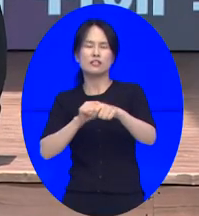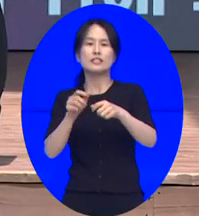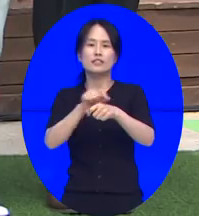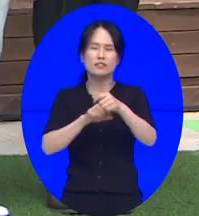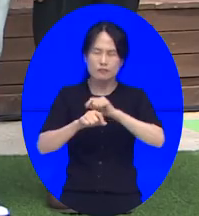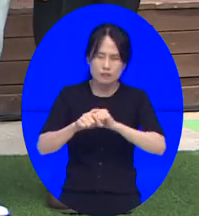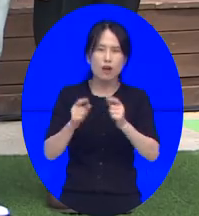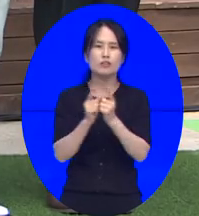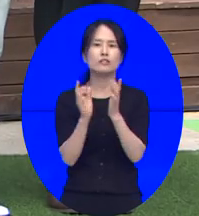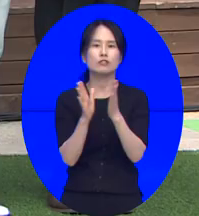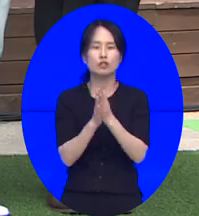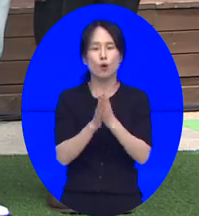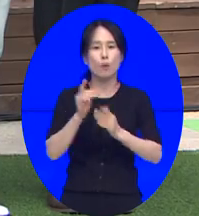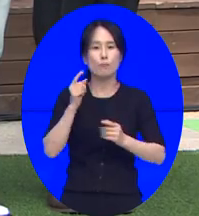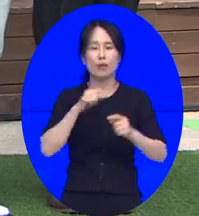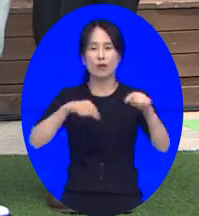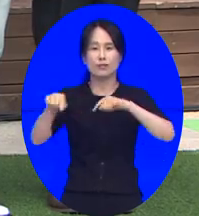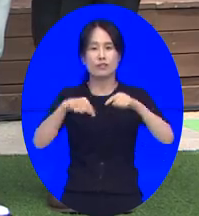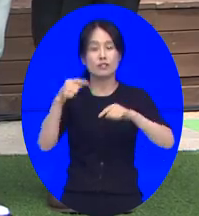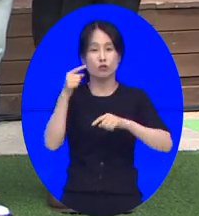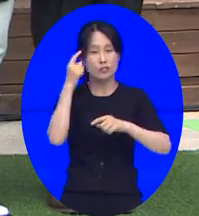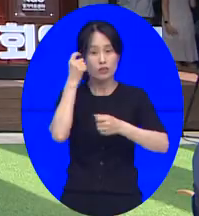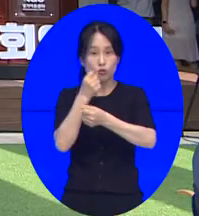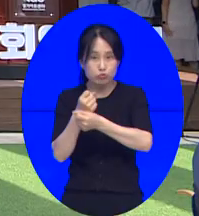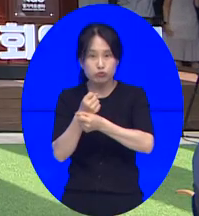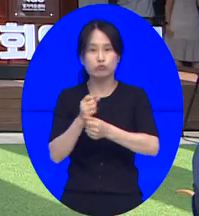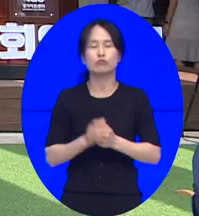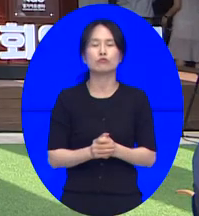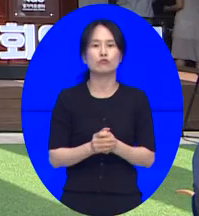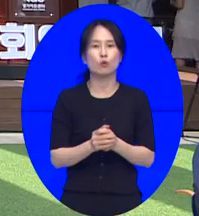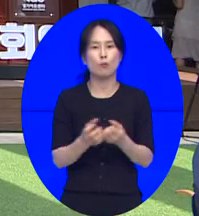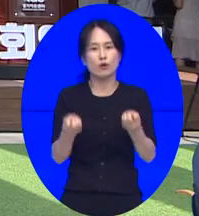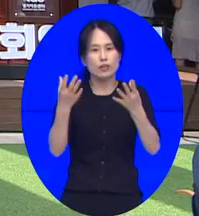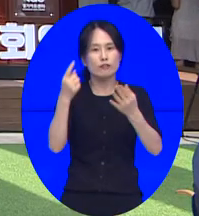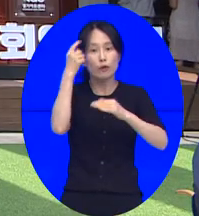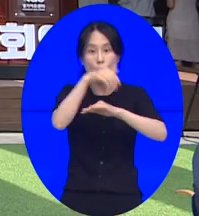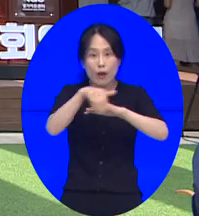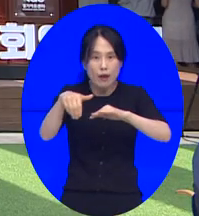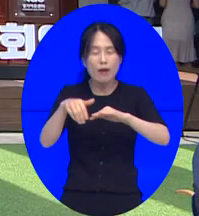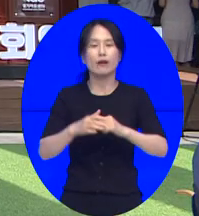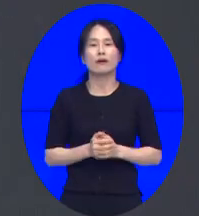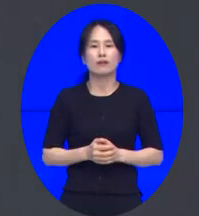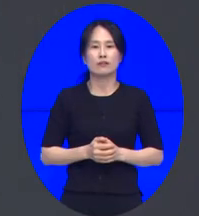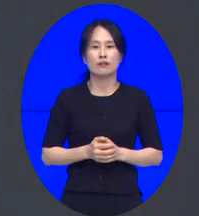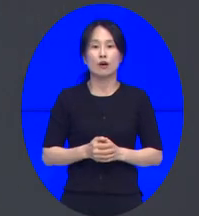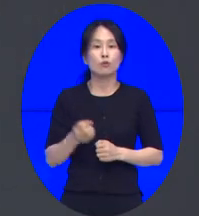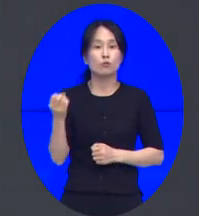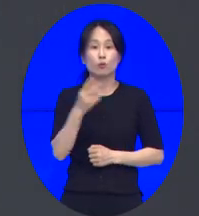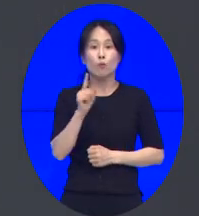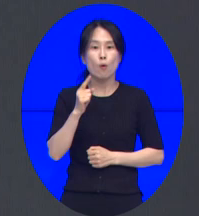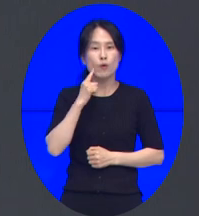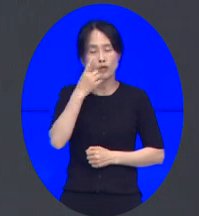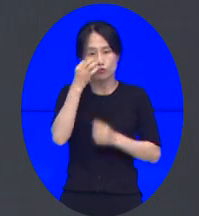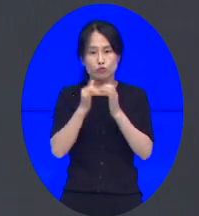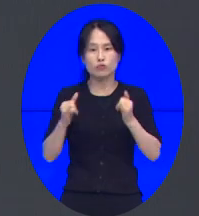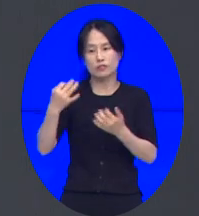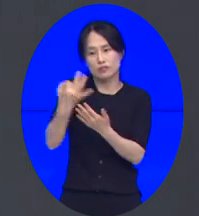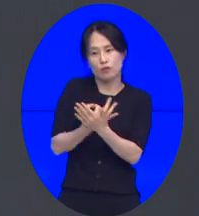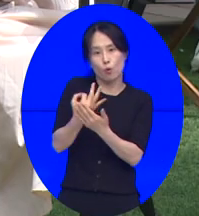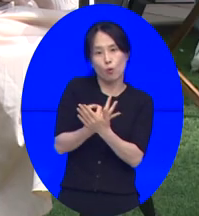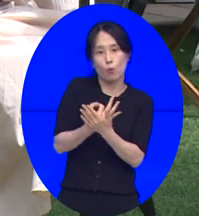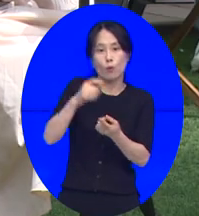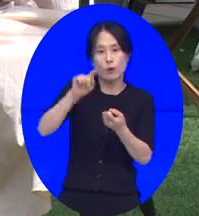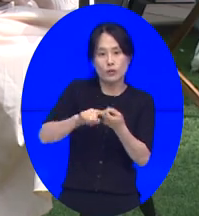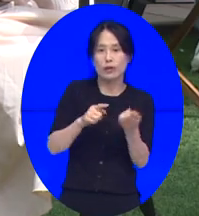정책을 연구하고 청년 예술 페스티벌 기획, 나아가 민선 8기 역점을 두어 추진 중인 예술인